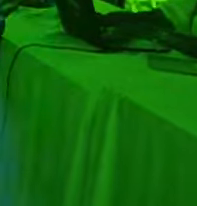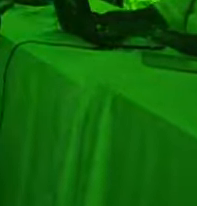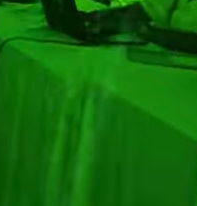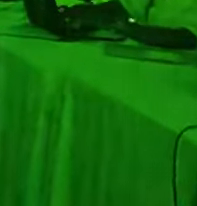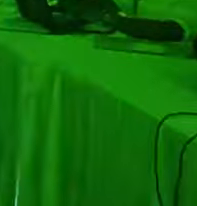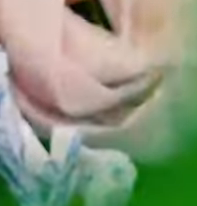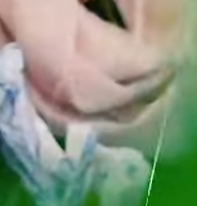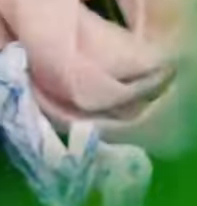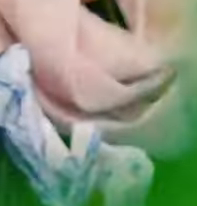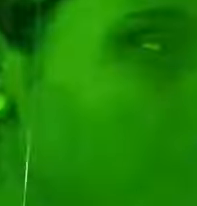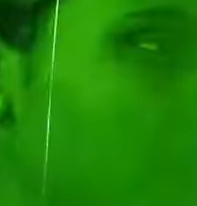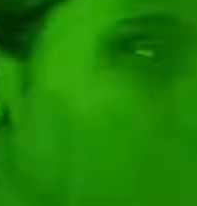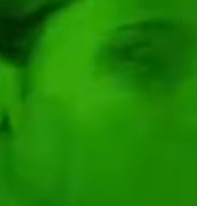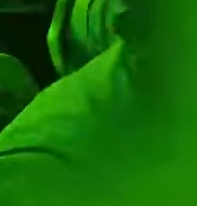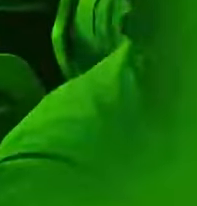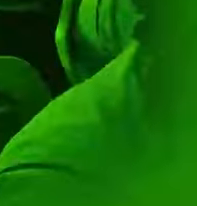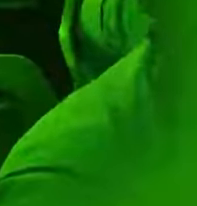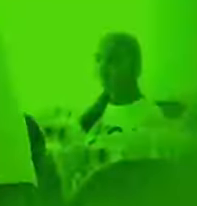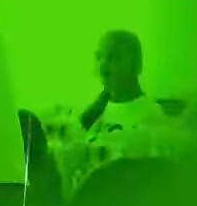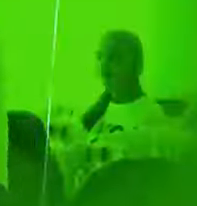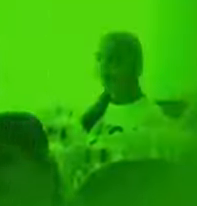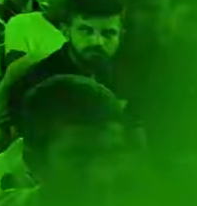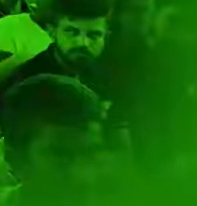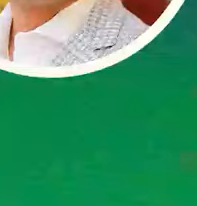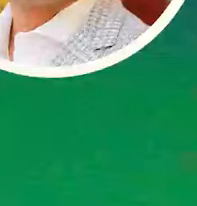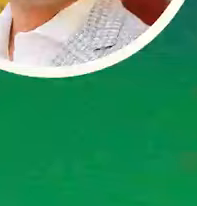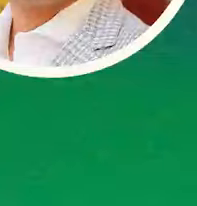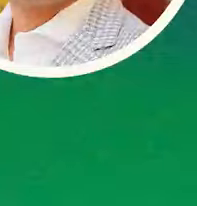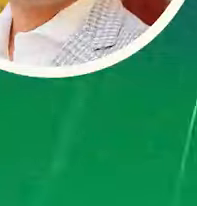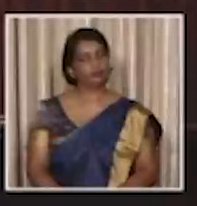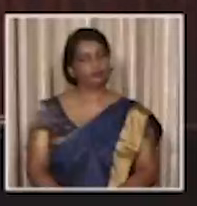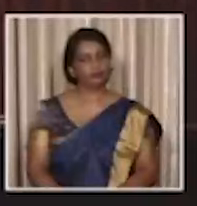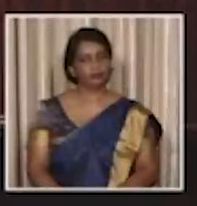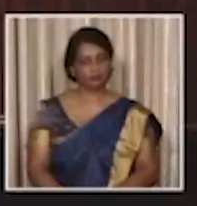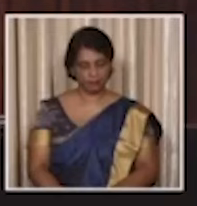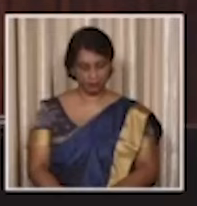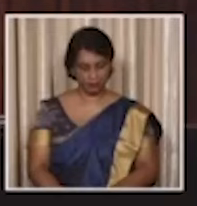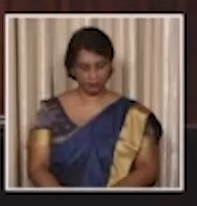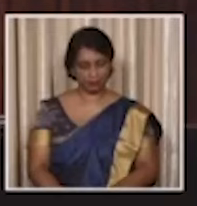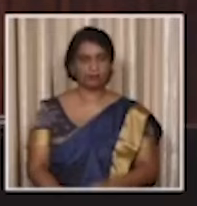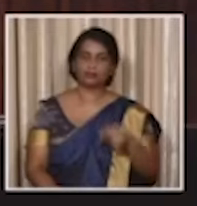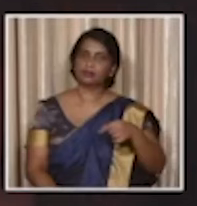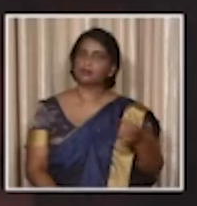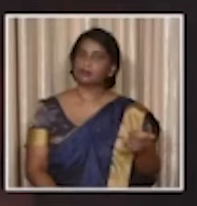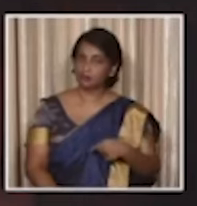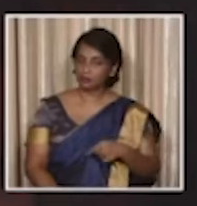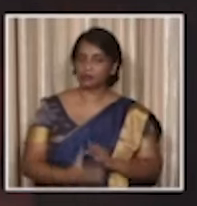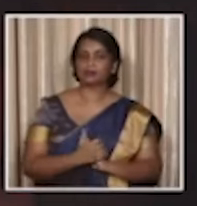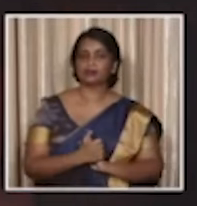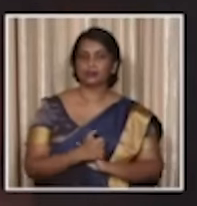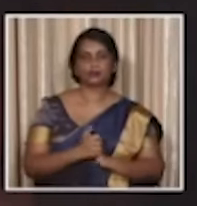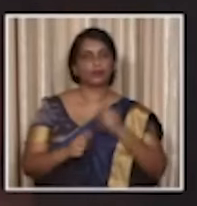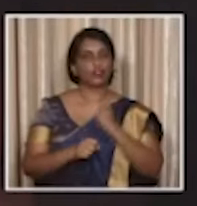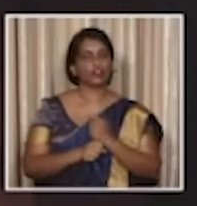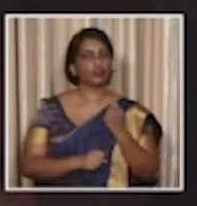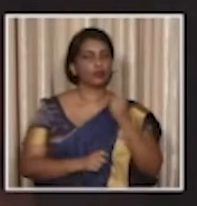ජයගමු ශ්‍රී ලංකා ජූලි 24 සහ 25 ගාල්ල සමනල ක්‍රීඩාංගණයේදී. අද දින රාජ්‍ය